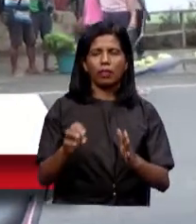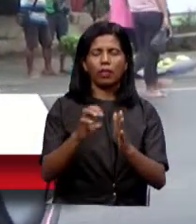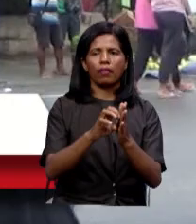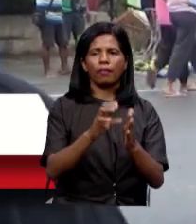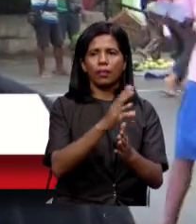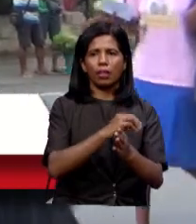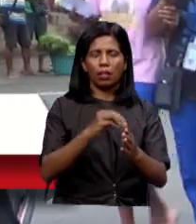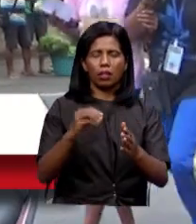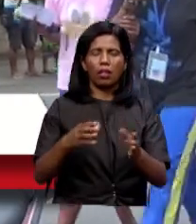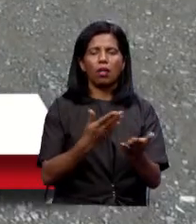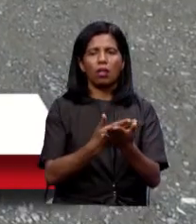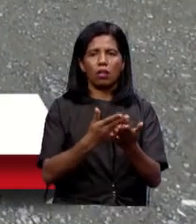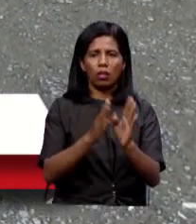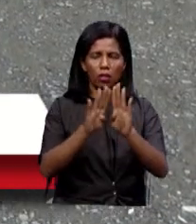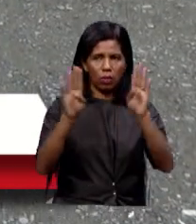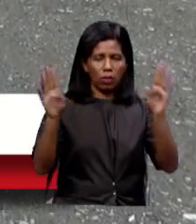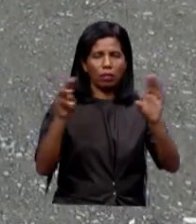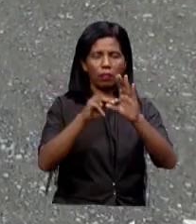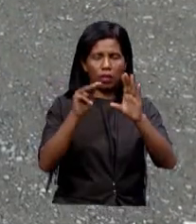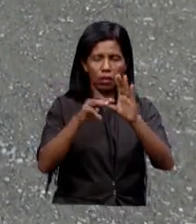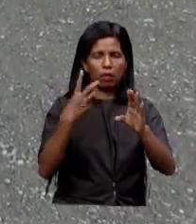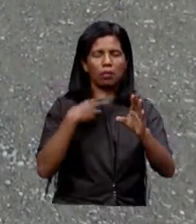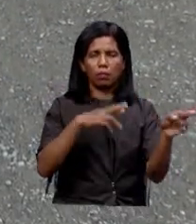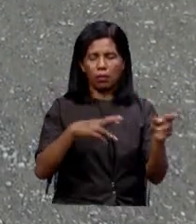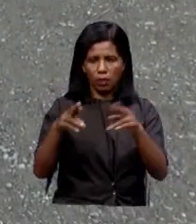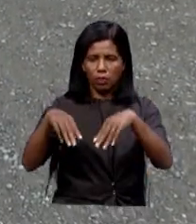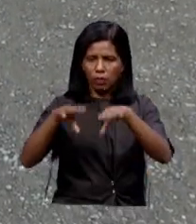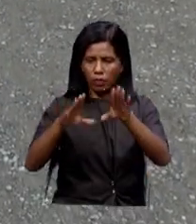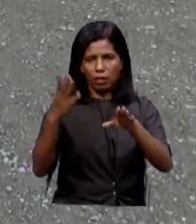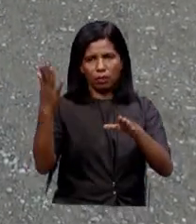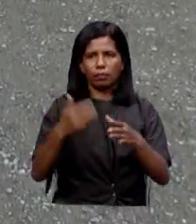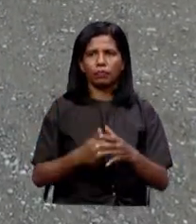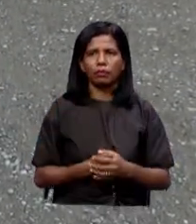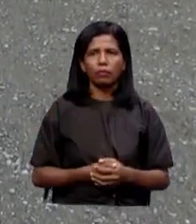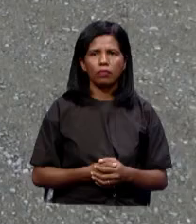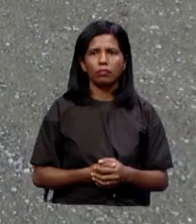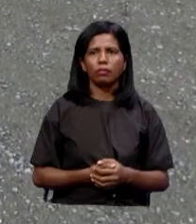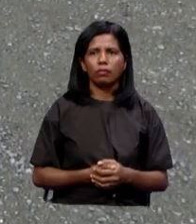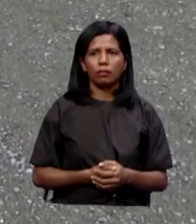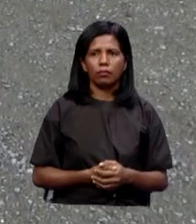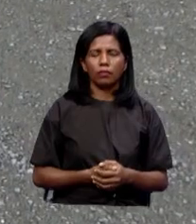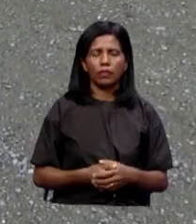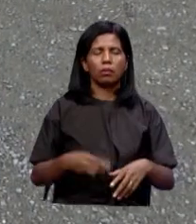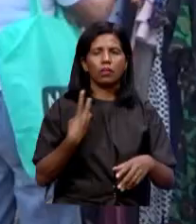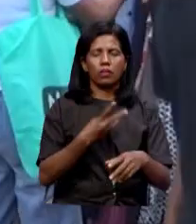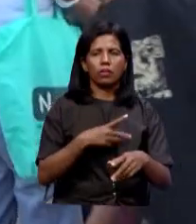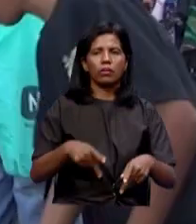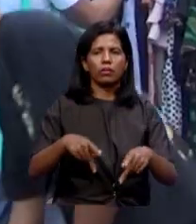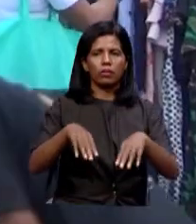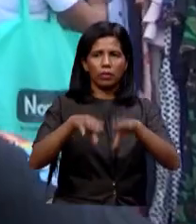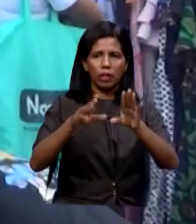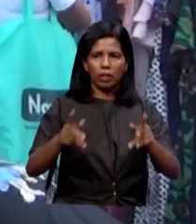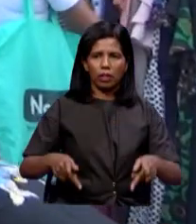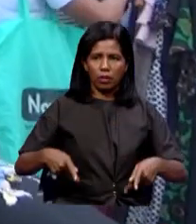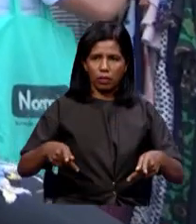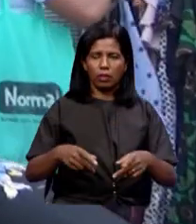ka pasar malam ene ba. Ambil prontu ban ba. Fano kalsa kalsa kalsa obe fan